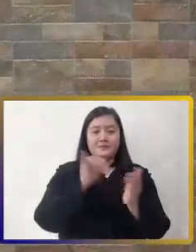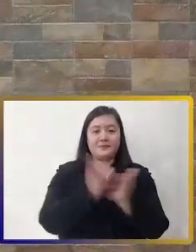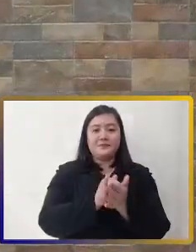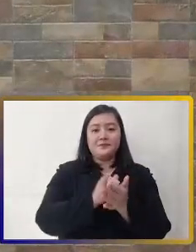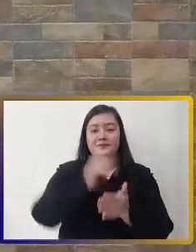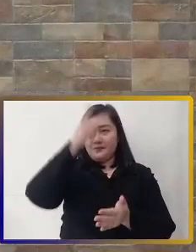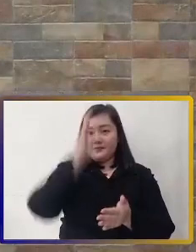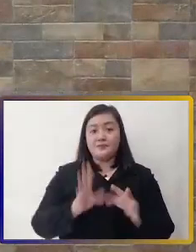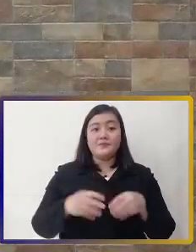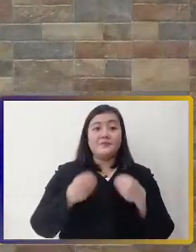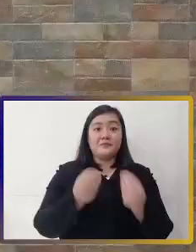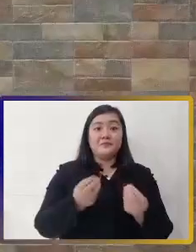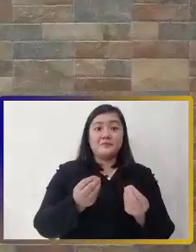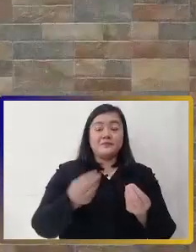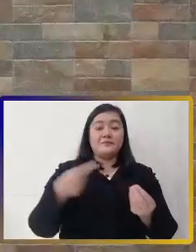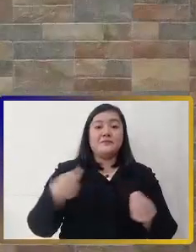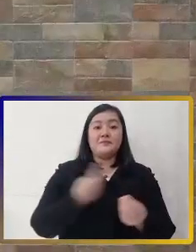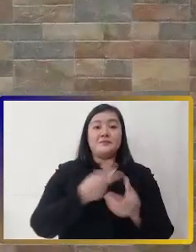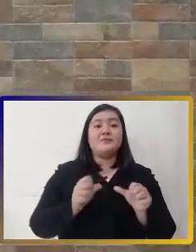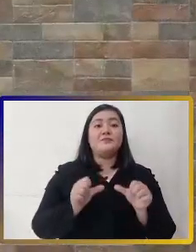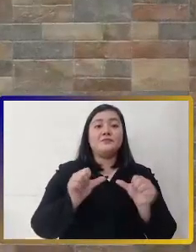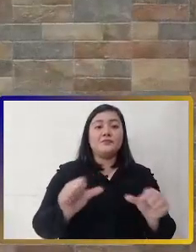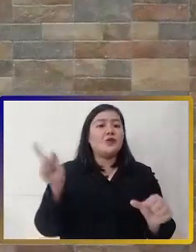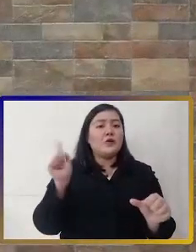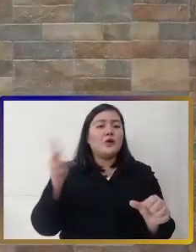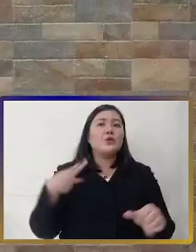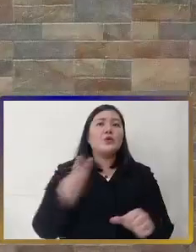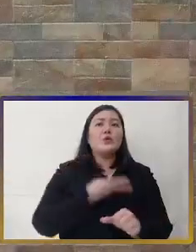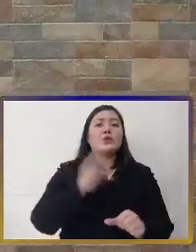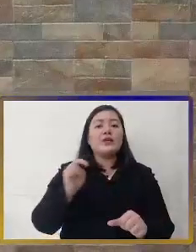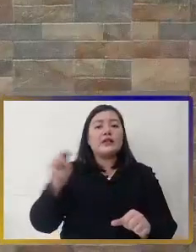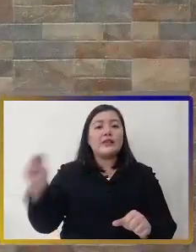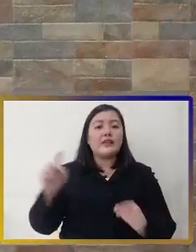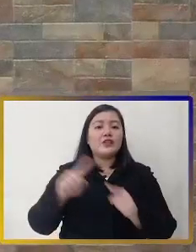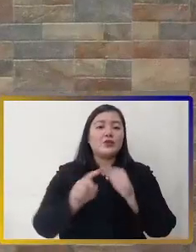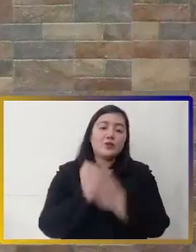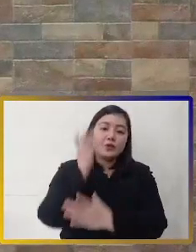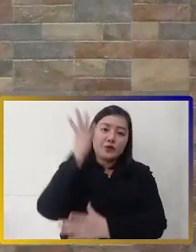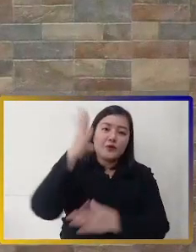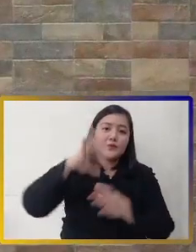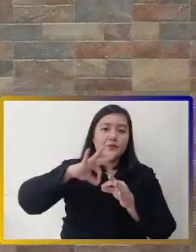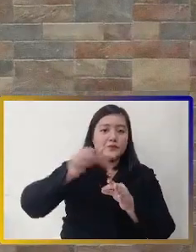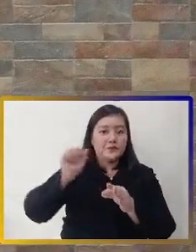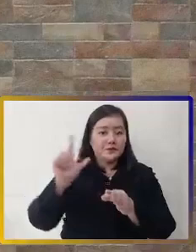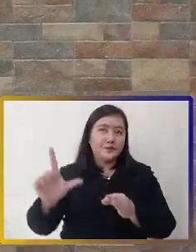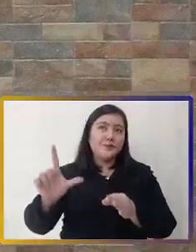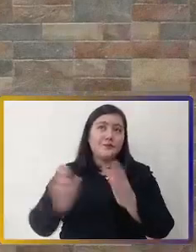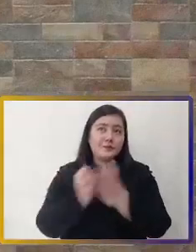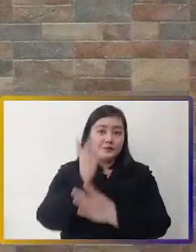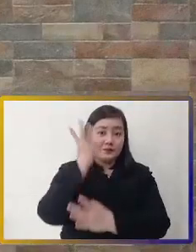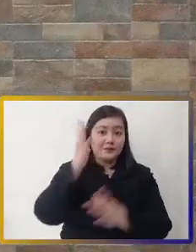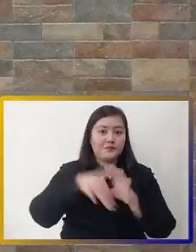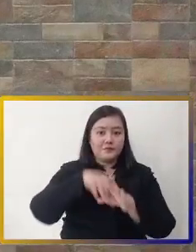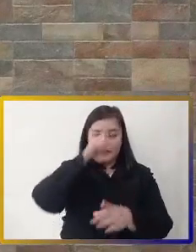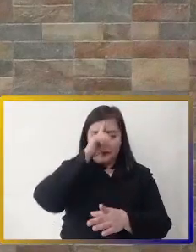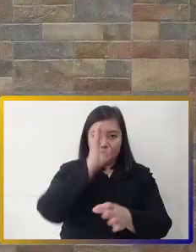pananampalataya. All right? So again, ay pupunta po tayo, dadako po tayo sa ating pong